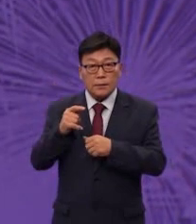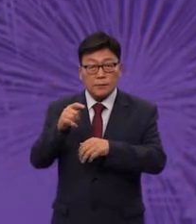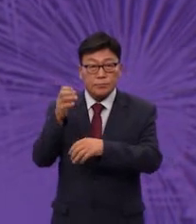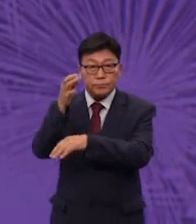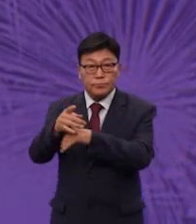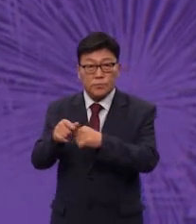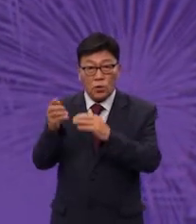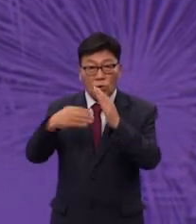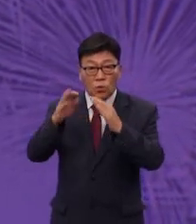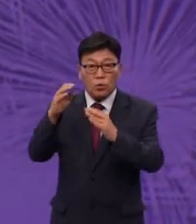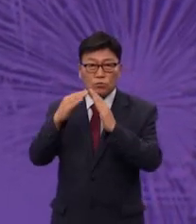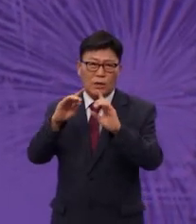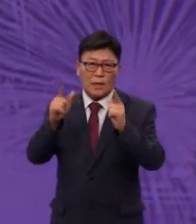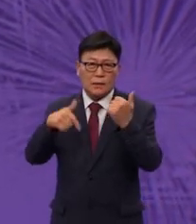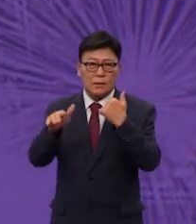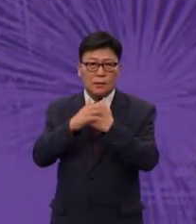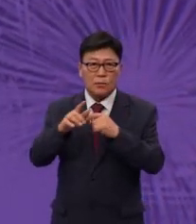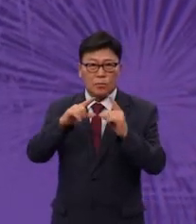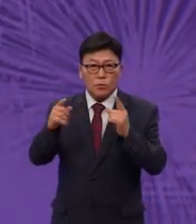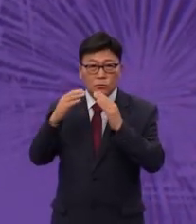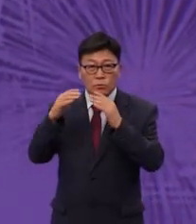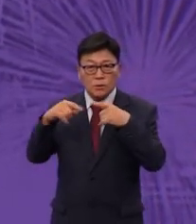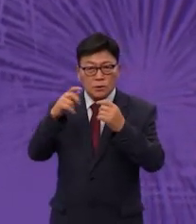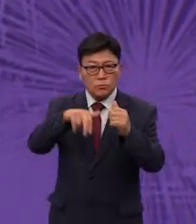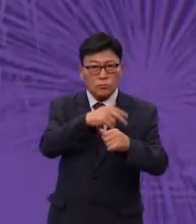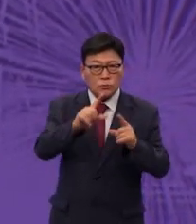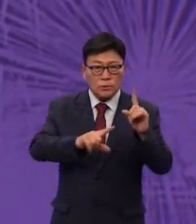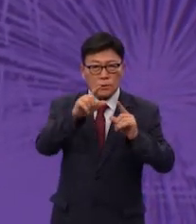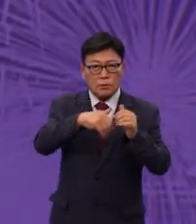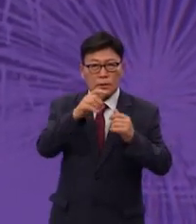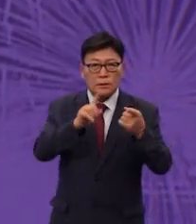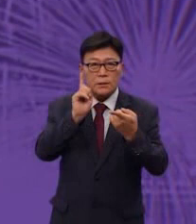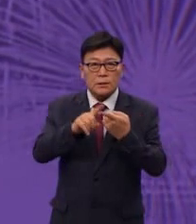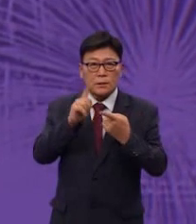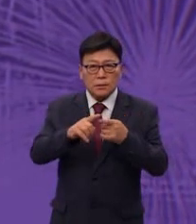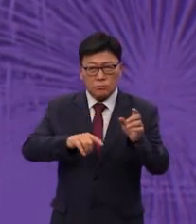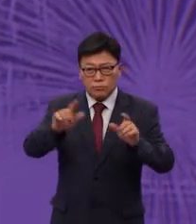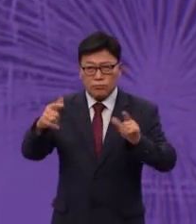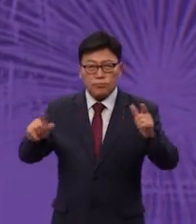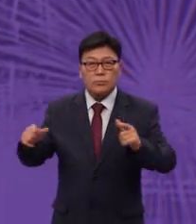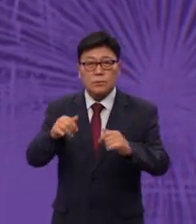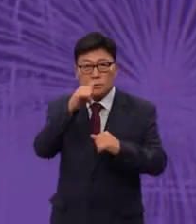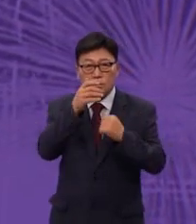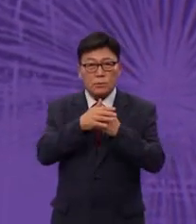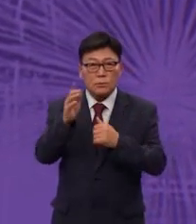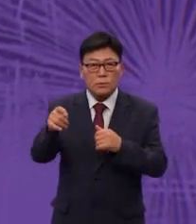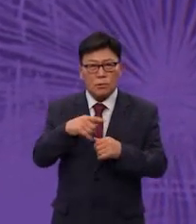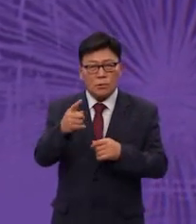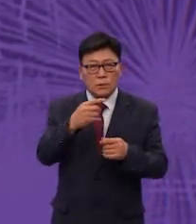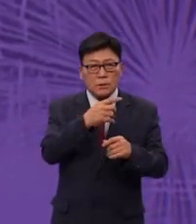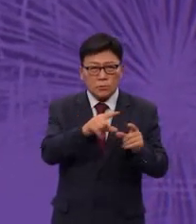매입한 공공주택이 아니기 때문에 주택별 주거 환경 및 지뢰 수준은 천차만별이고요. 시세 대비